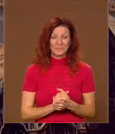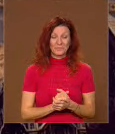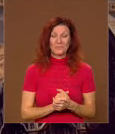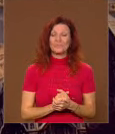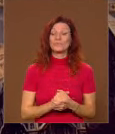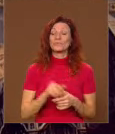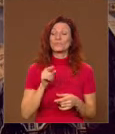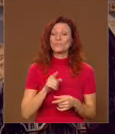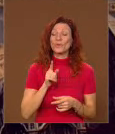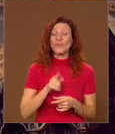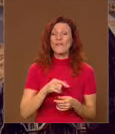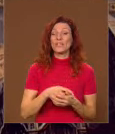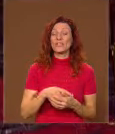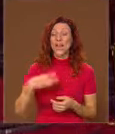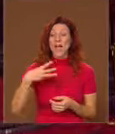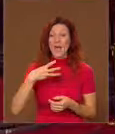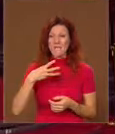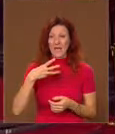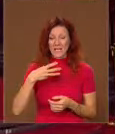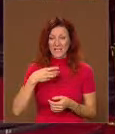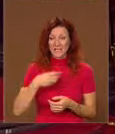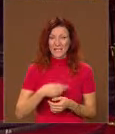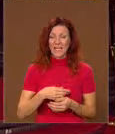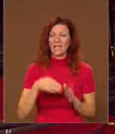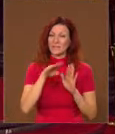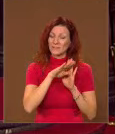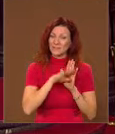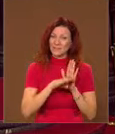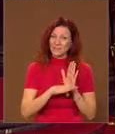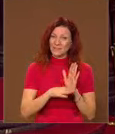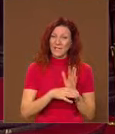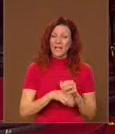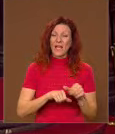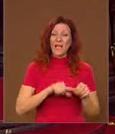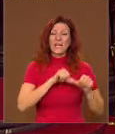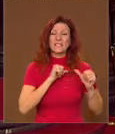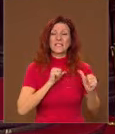Започва Евхаристийния канон или Светото възношение. Сърцата си нагоре.